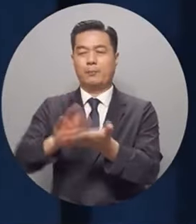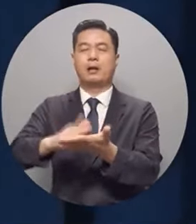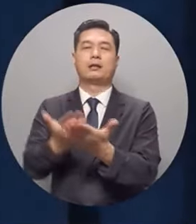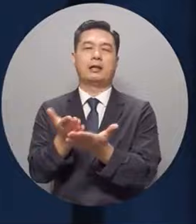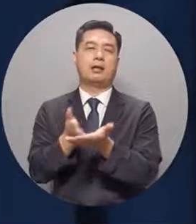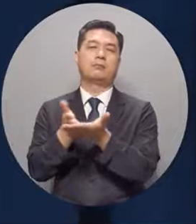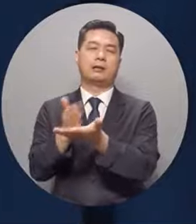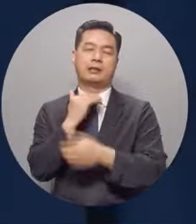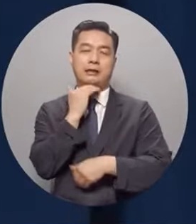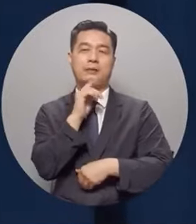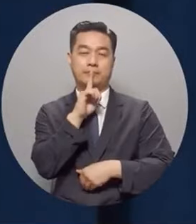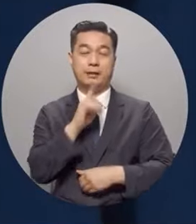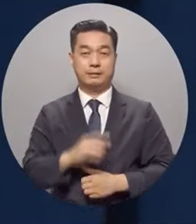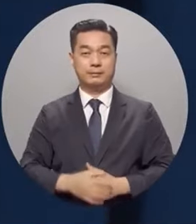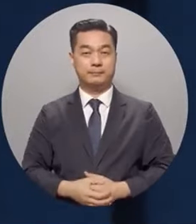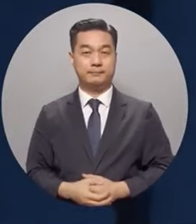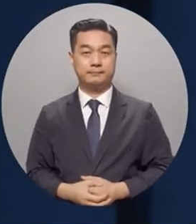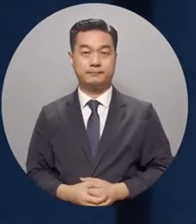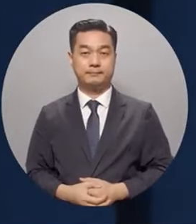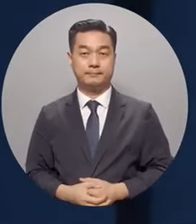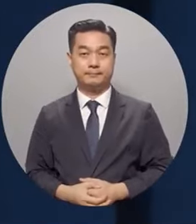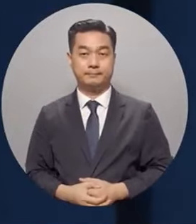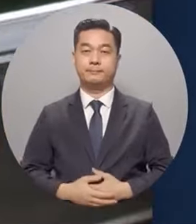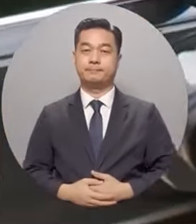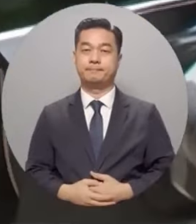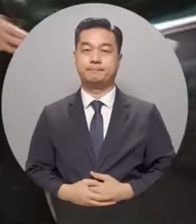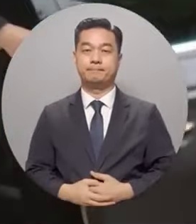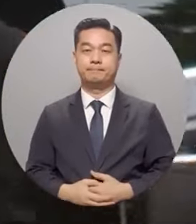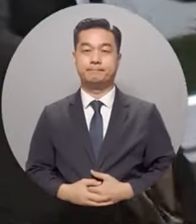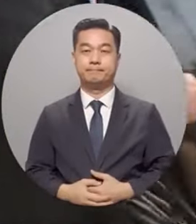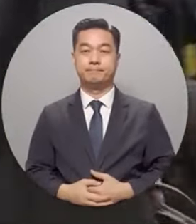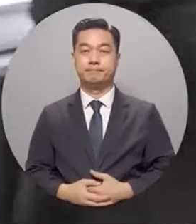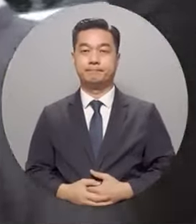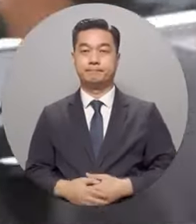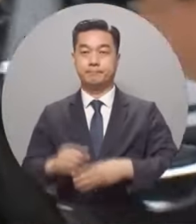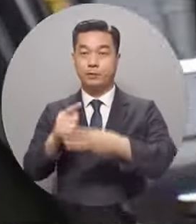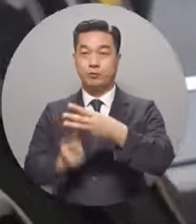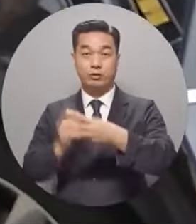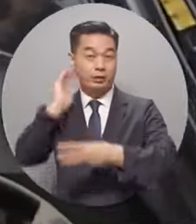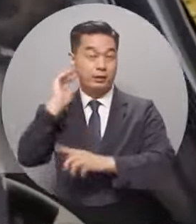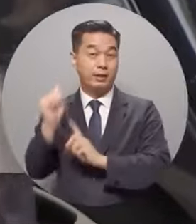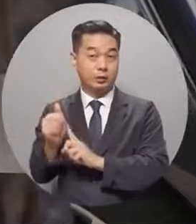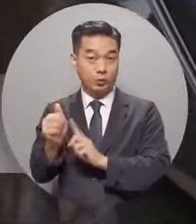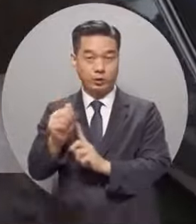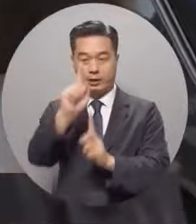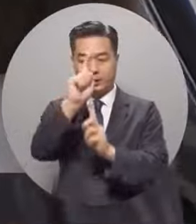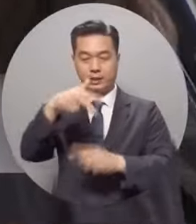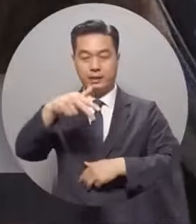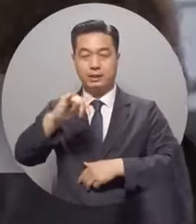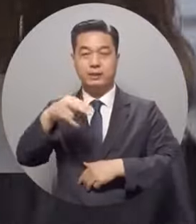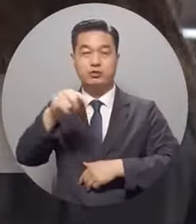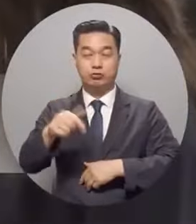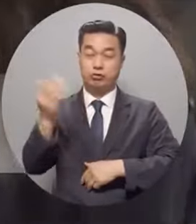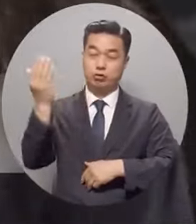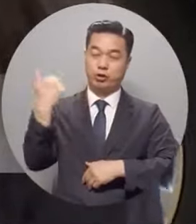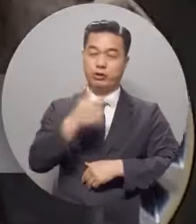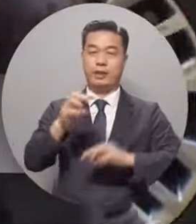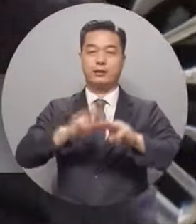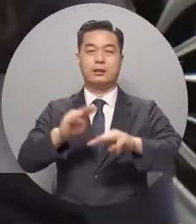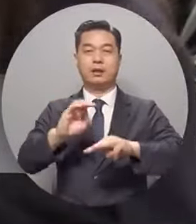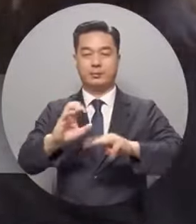당부했습니다. MBC 뉴스 신서아입니다. 윤석열 대통령이 이진숙 전 대전 MBC 사장을